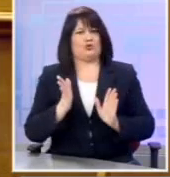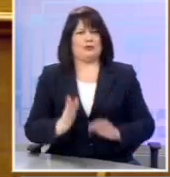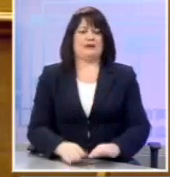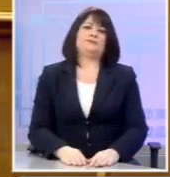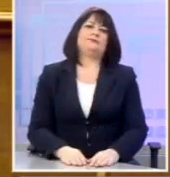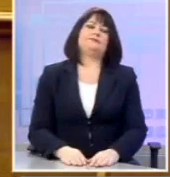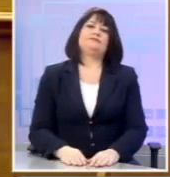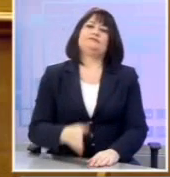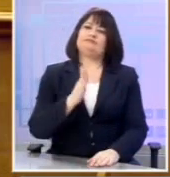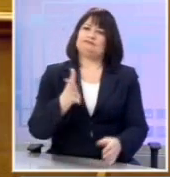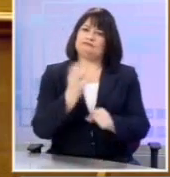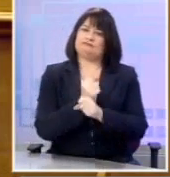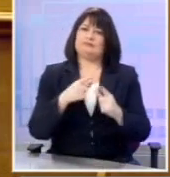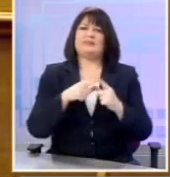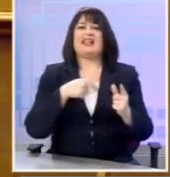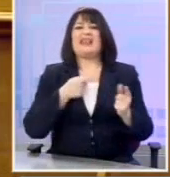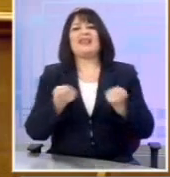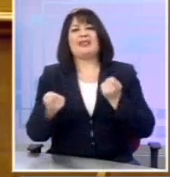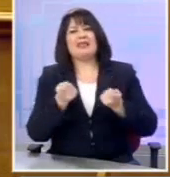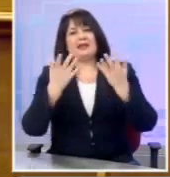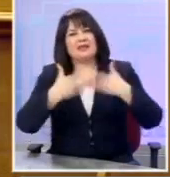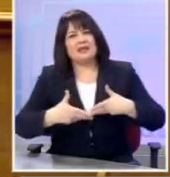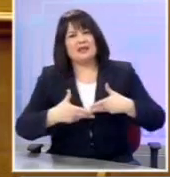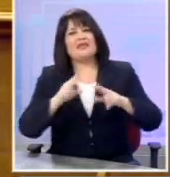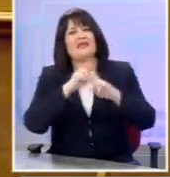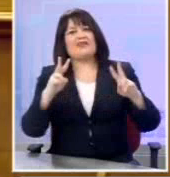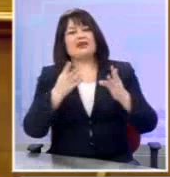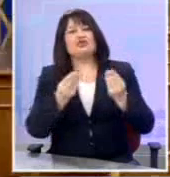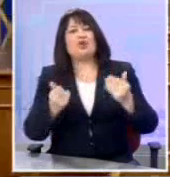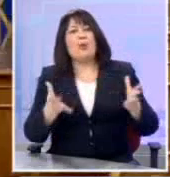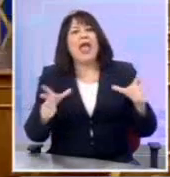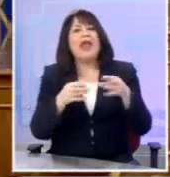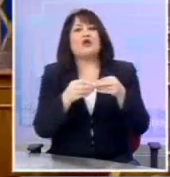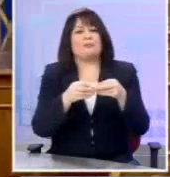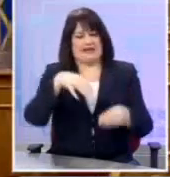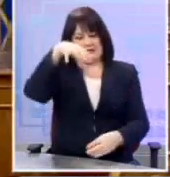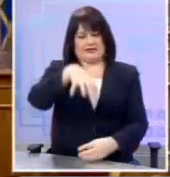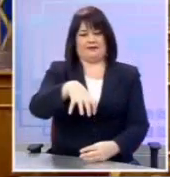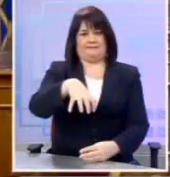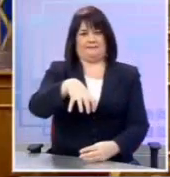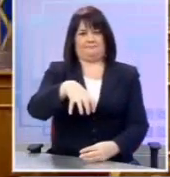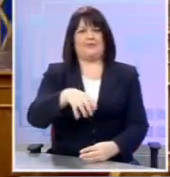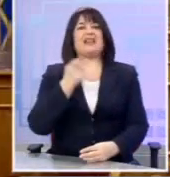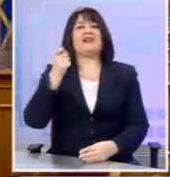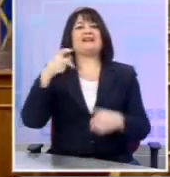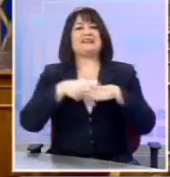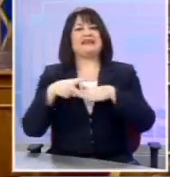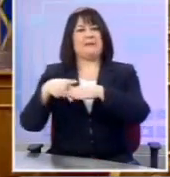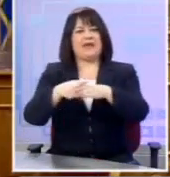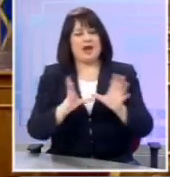Εξασφαλίζεται η διοικητική και λειτουργική ενοποίηση με διαφανή τρόπο. Η ενοποίηση των ταμείων θα